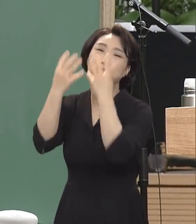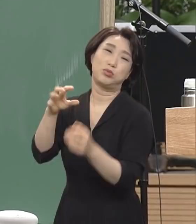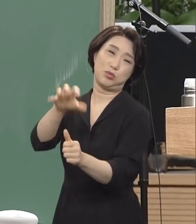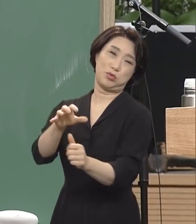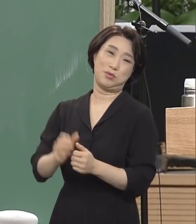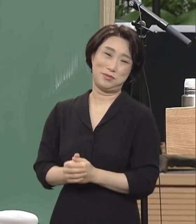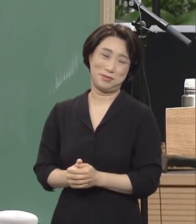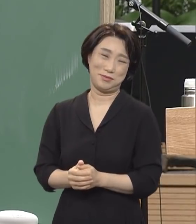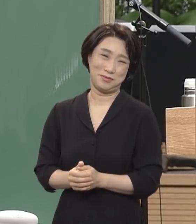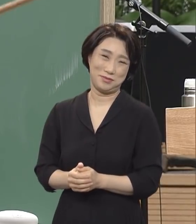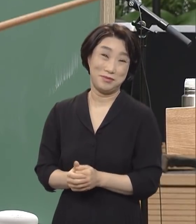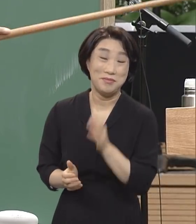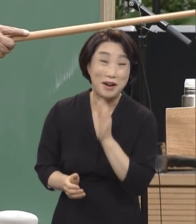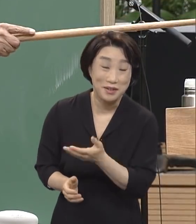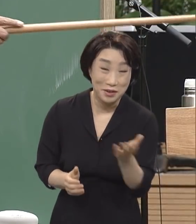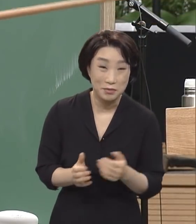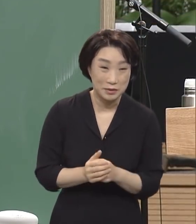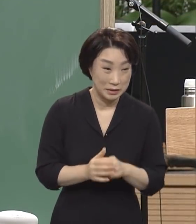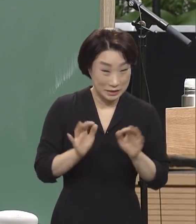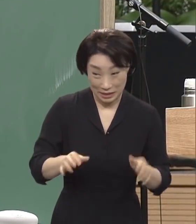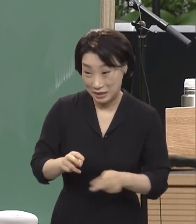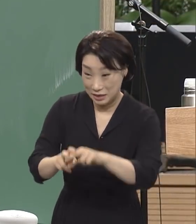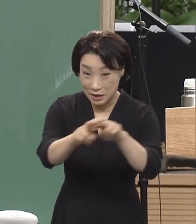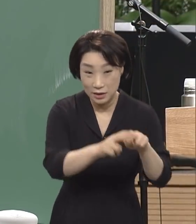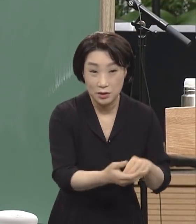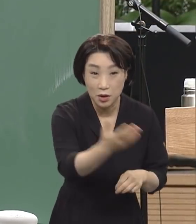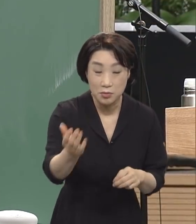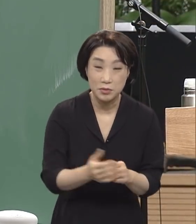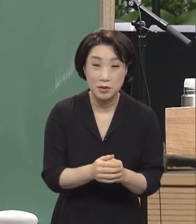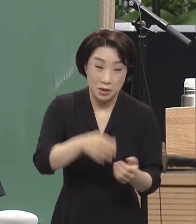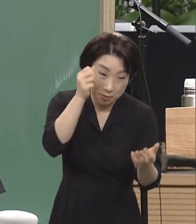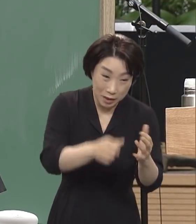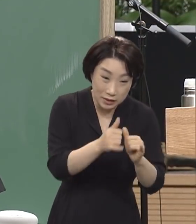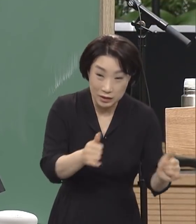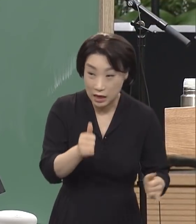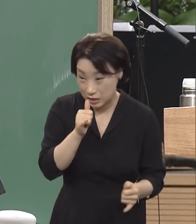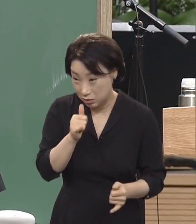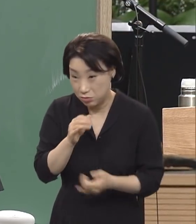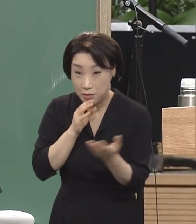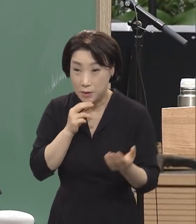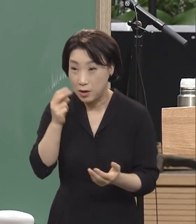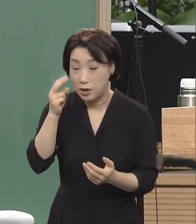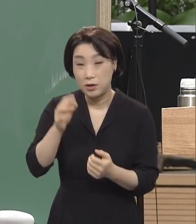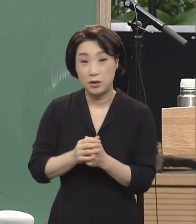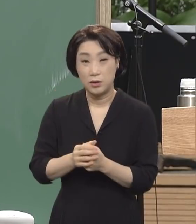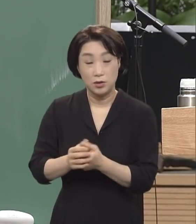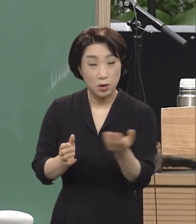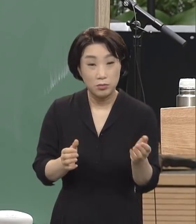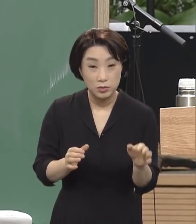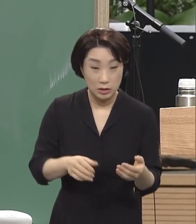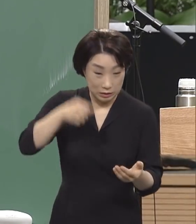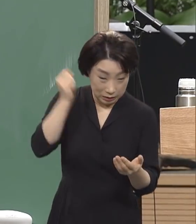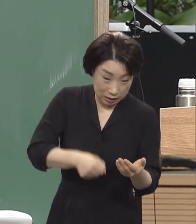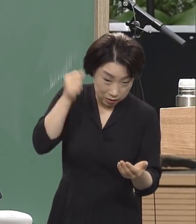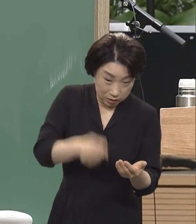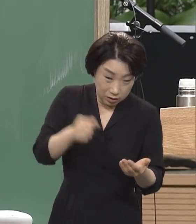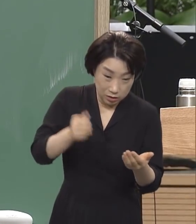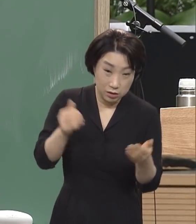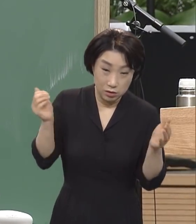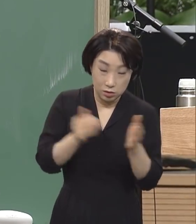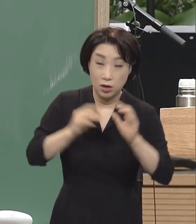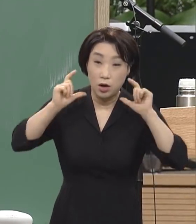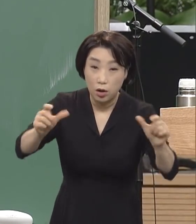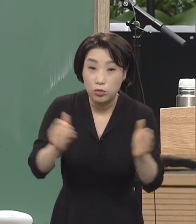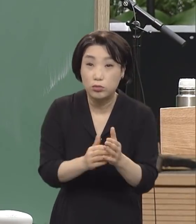판사들이 있죠. 비장군 판사들이 이 안에 여기 다 앉혔어요. 앉혔습니다. 그들이 입으로 판결하면 그대로 되는 거예요. 법을 보고